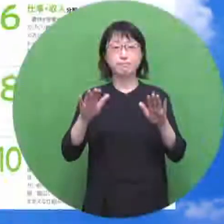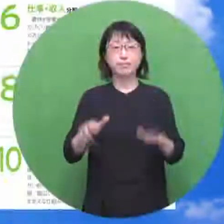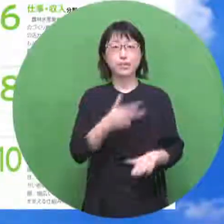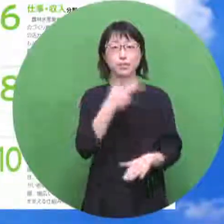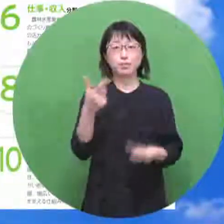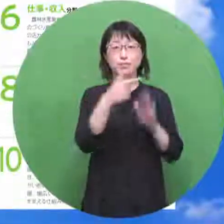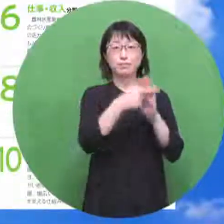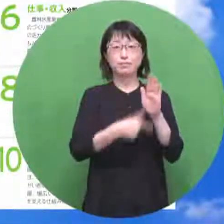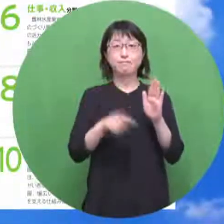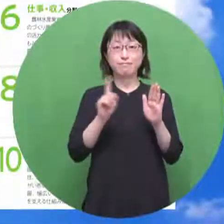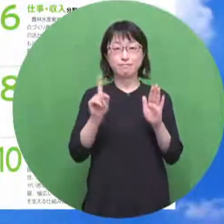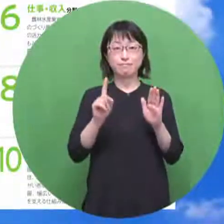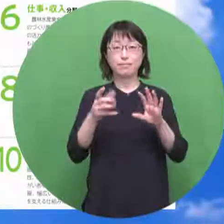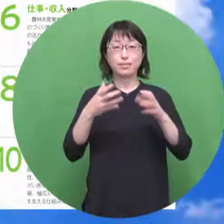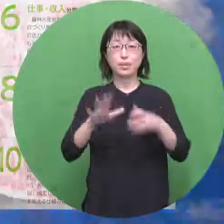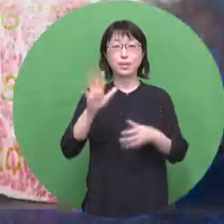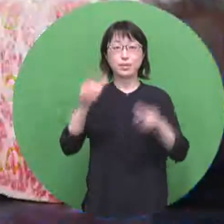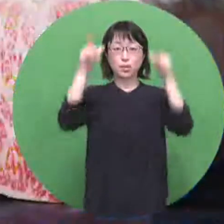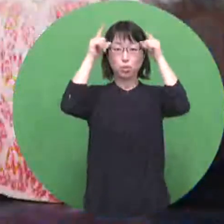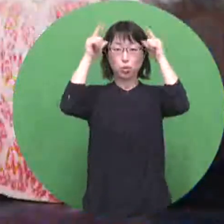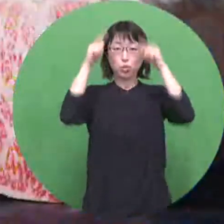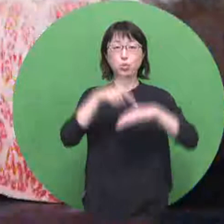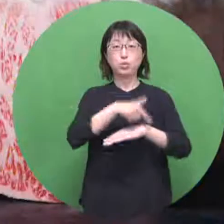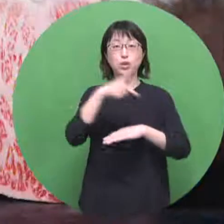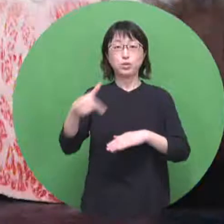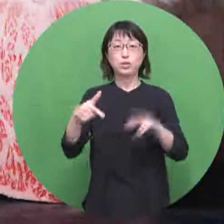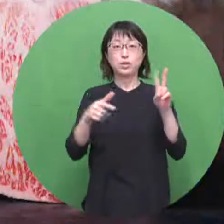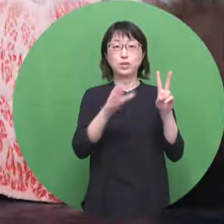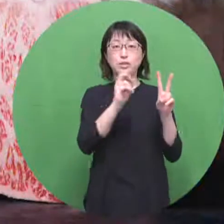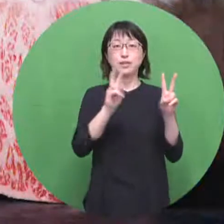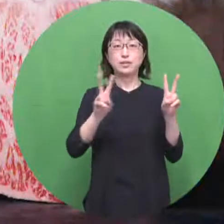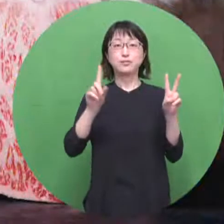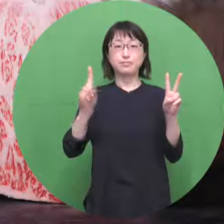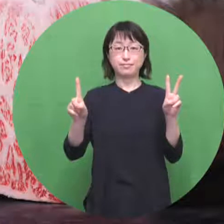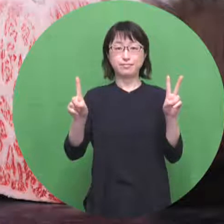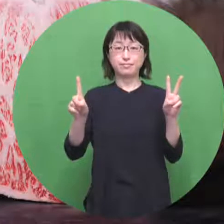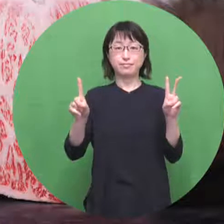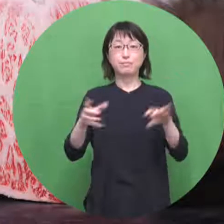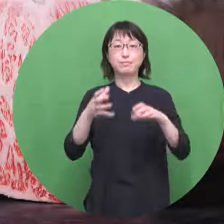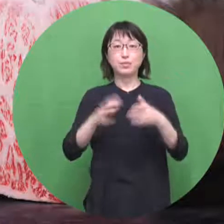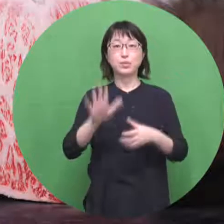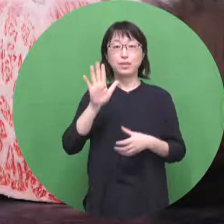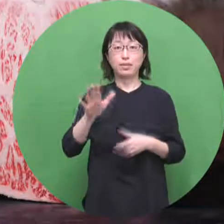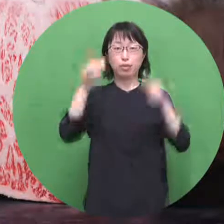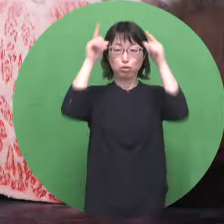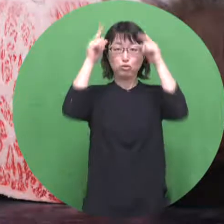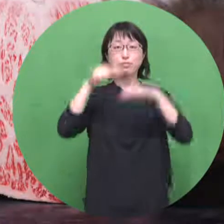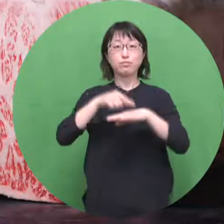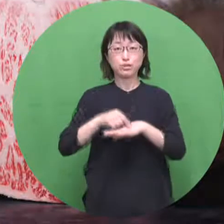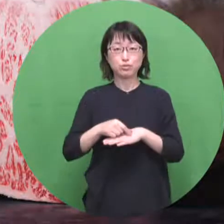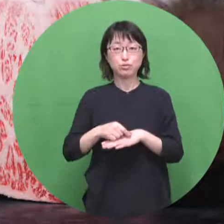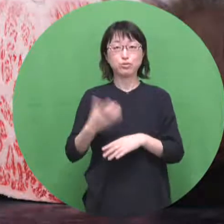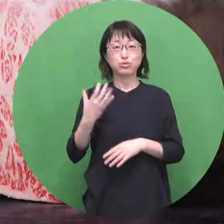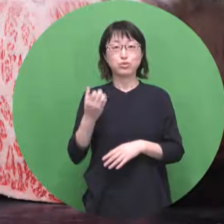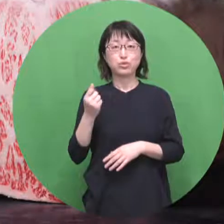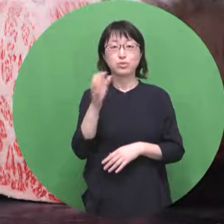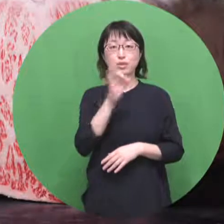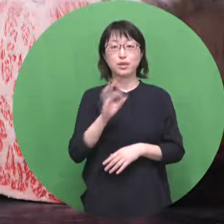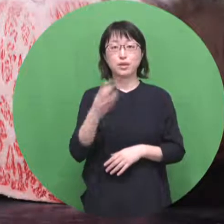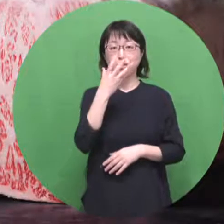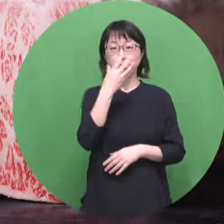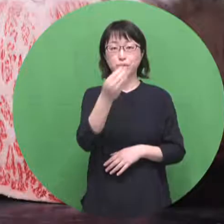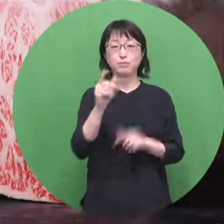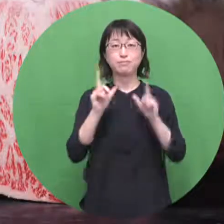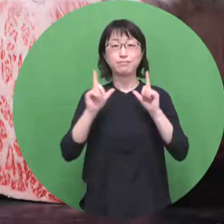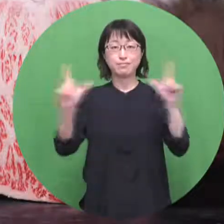今週のテーマは岩手モーモープロジェクト2021、岩手の牛肉乳製品の魅力を発